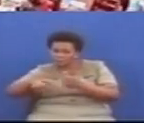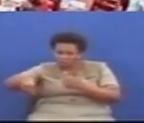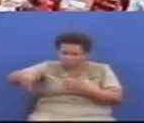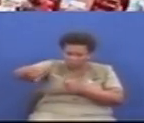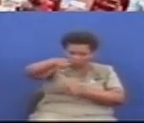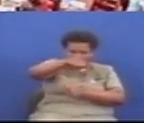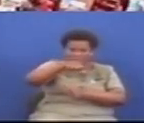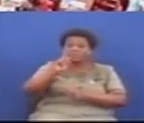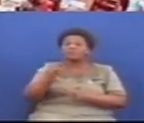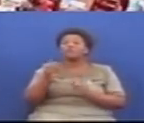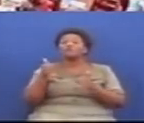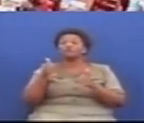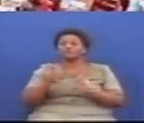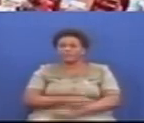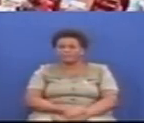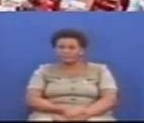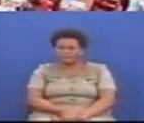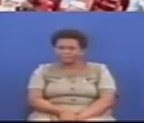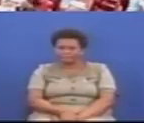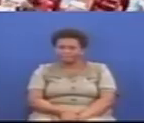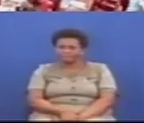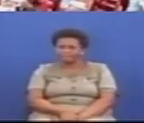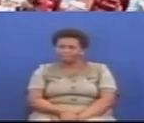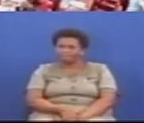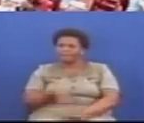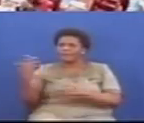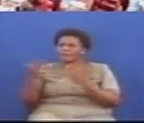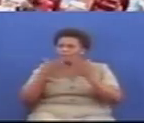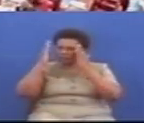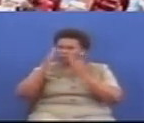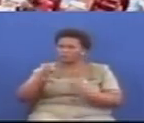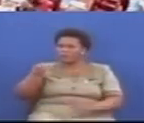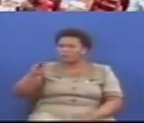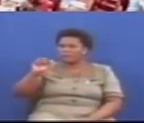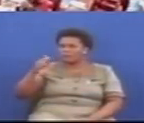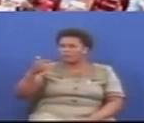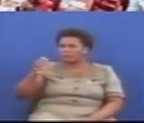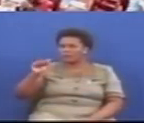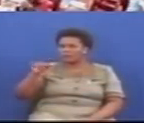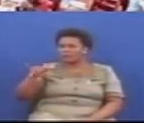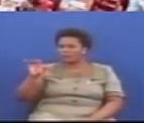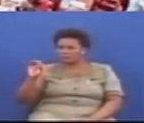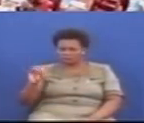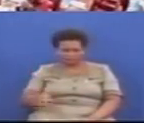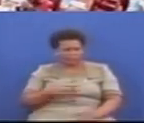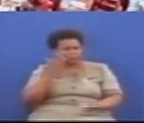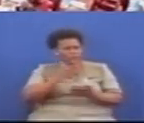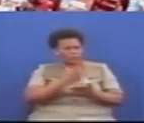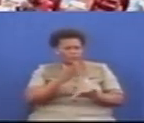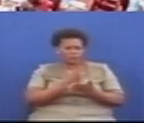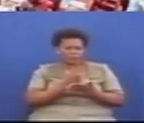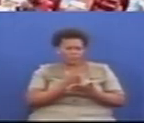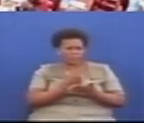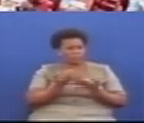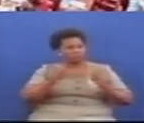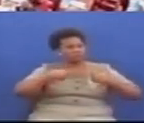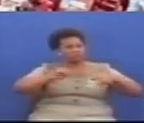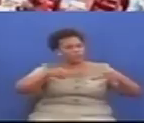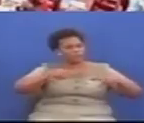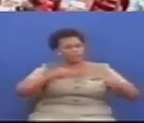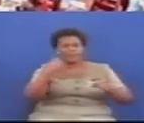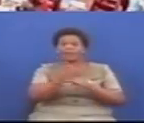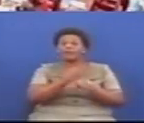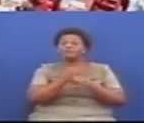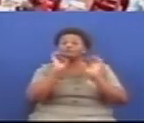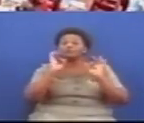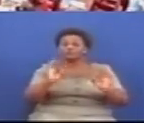Matayo Manyinyi. Swali lake linauliza, licha ya kazi nzuri ya waendesha bodaboda ya kurahisisha usafiri na kupunguza tatizo